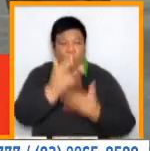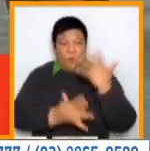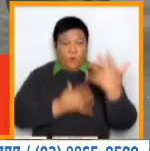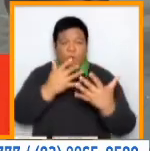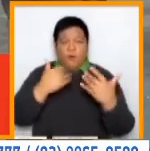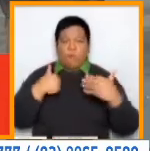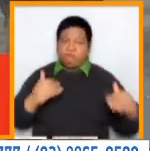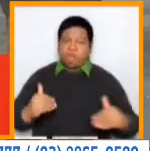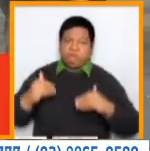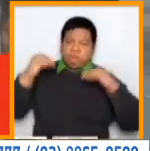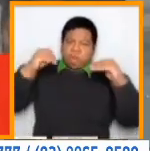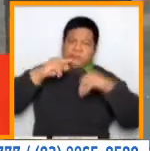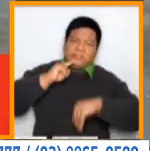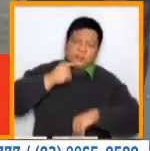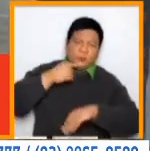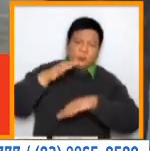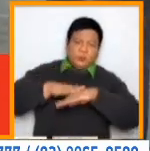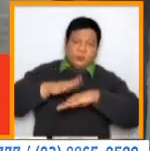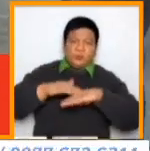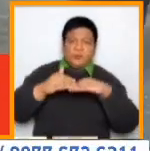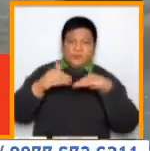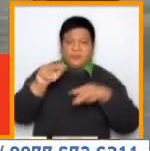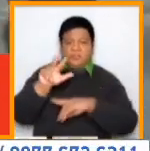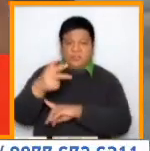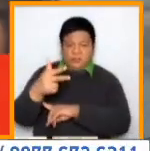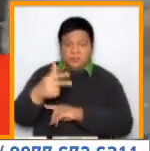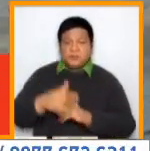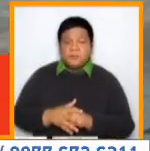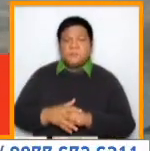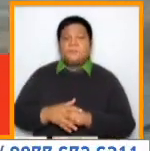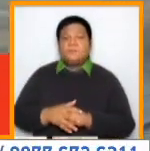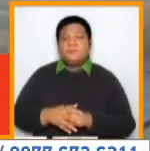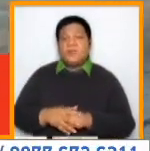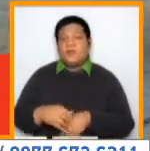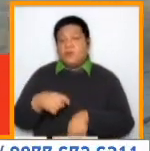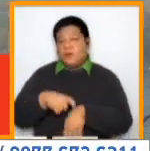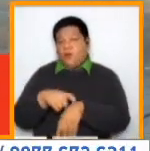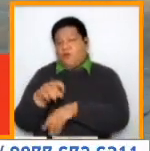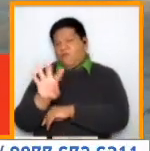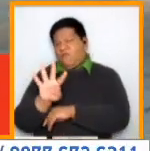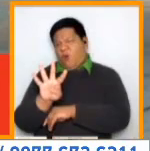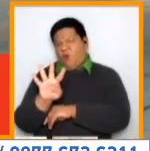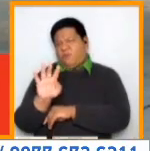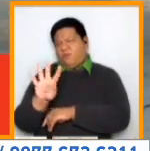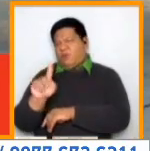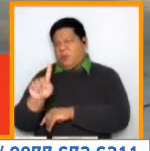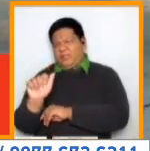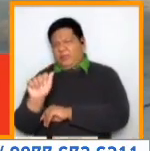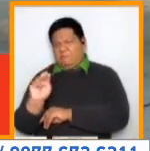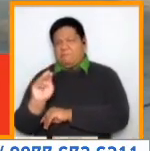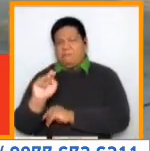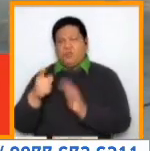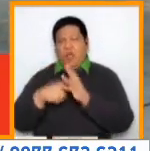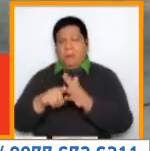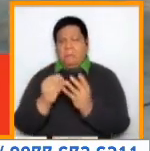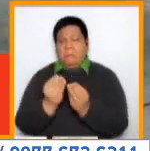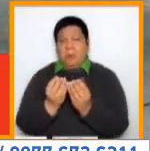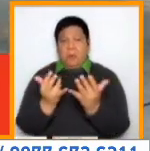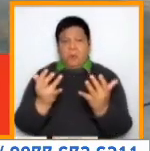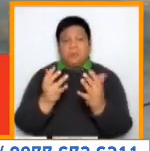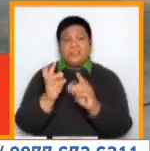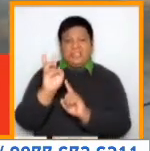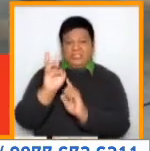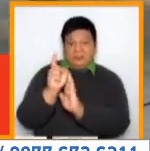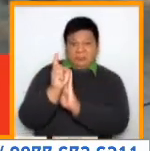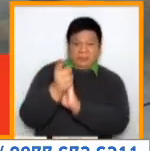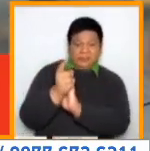Packaging Corporation. 4:41 a.m. sumiklab yung apoy dito at pagkatapos lang ng 6 na minuto, agad